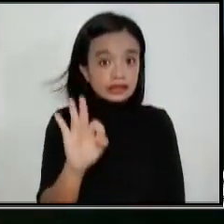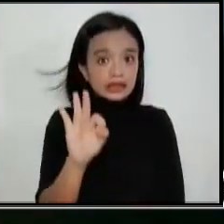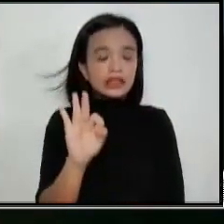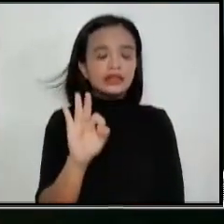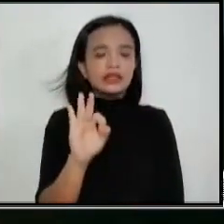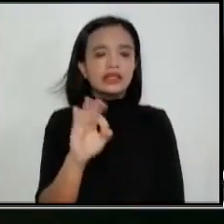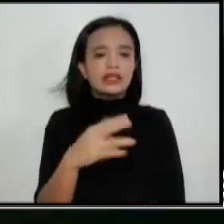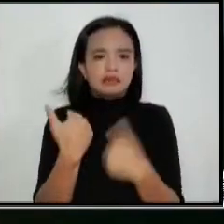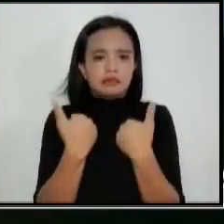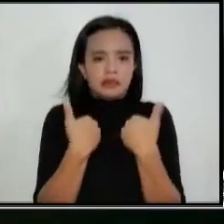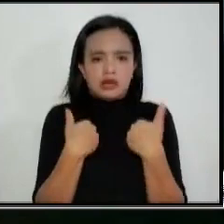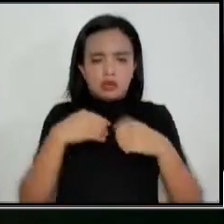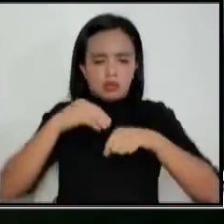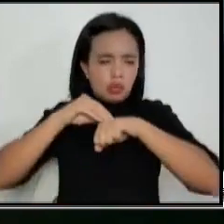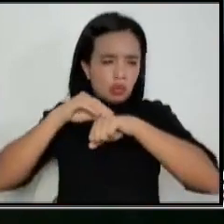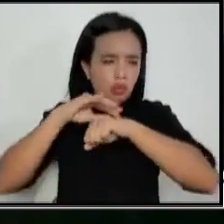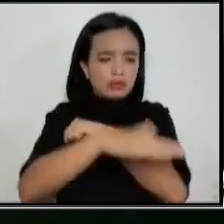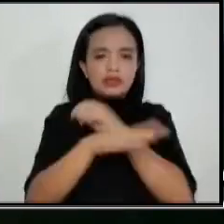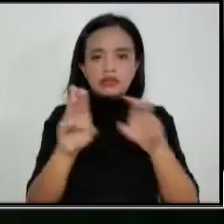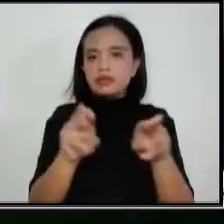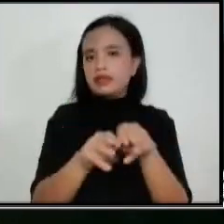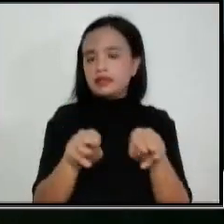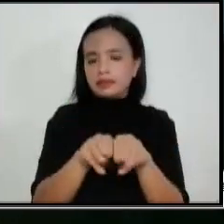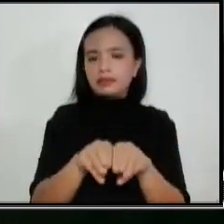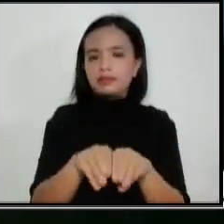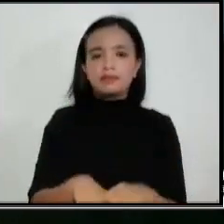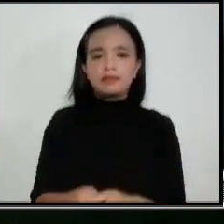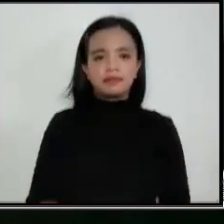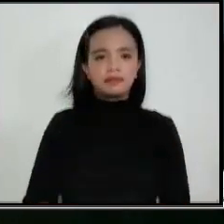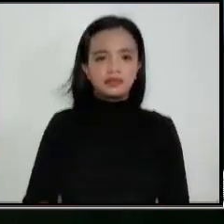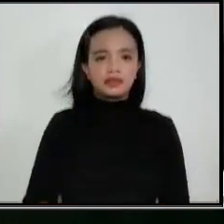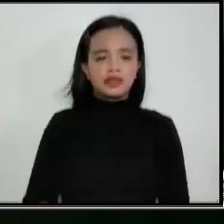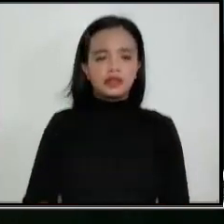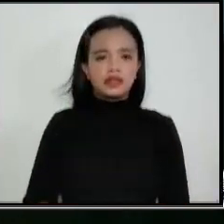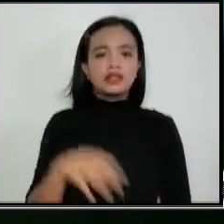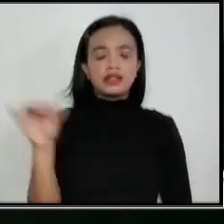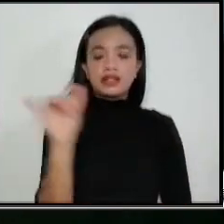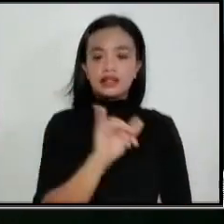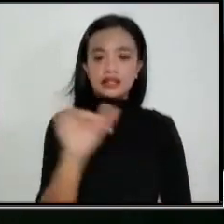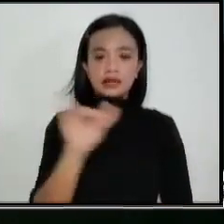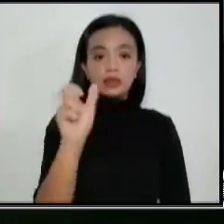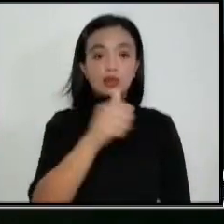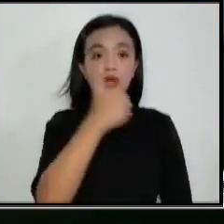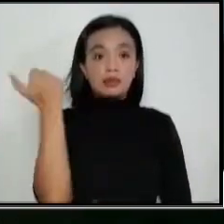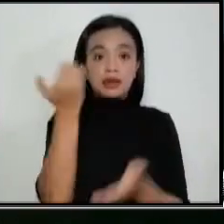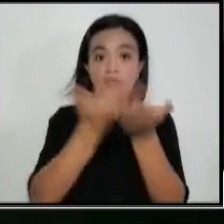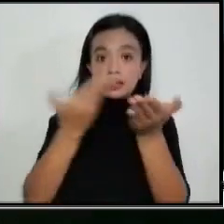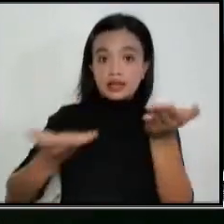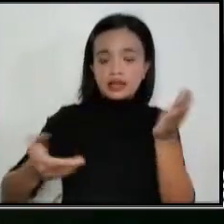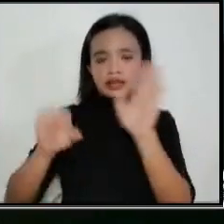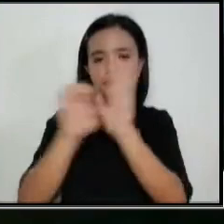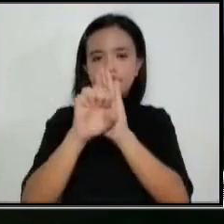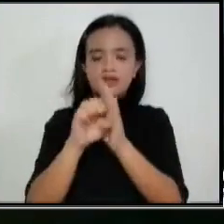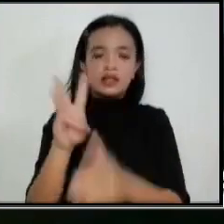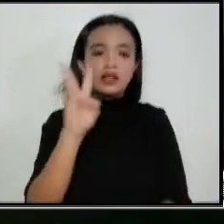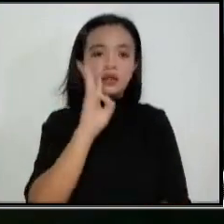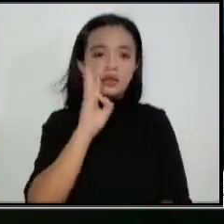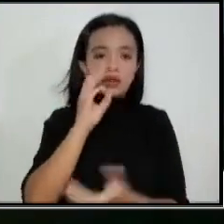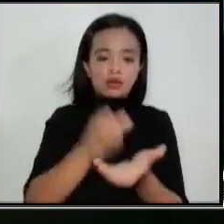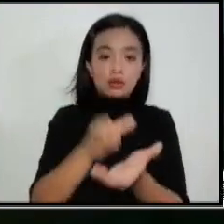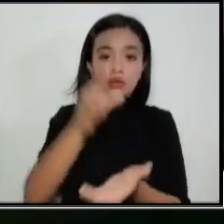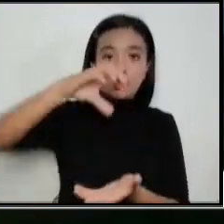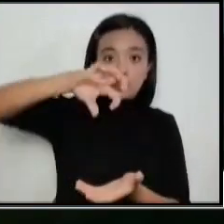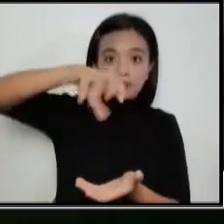malaking epekto po sa Marikina City. And bukod pa po yun, pati po yung mga ibang gamits like mga water bottles, yung